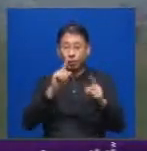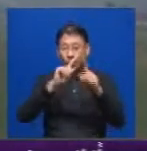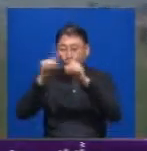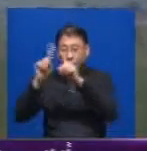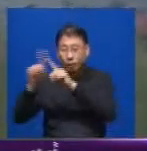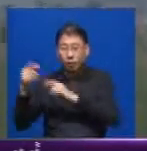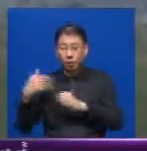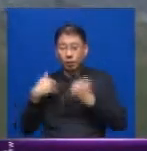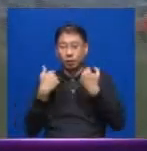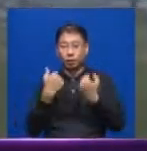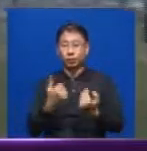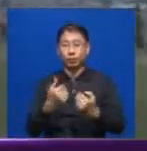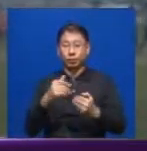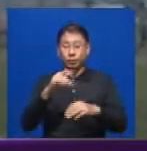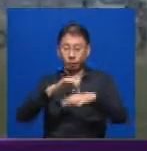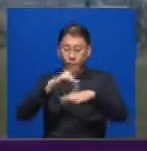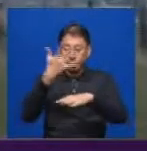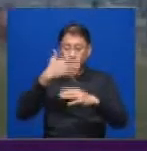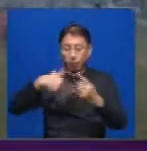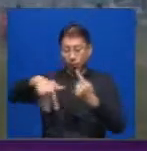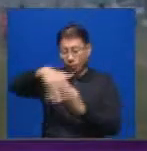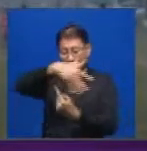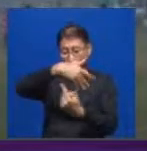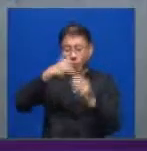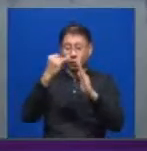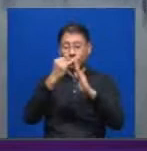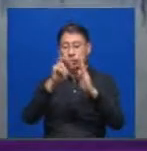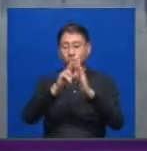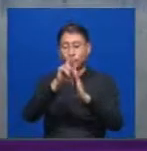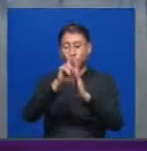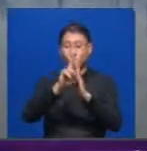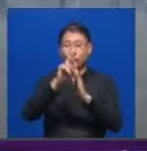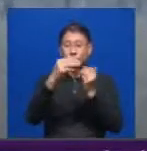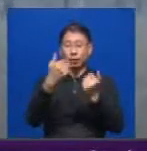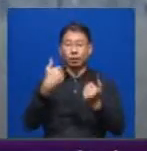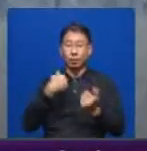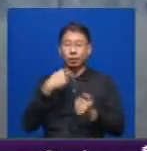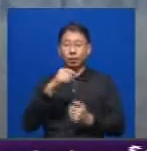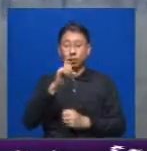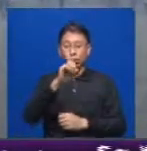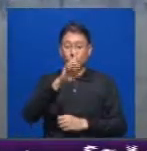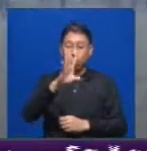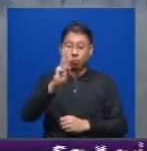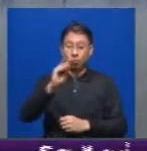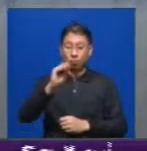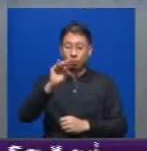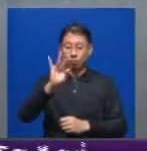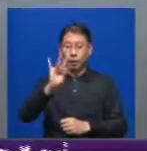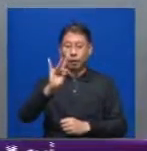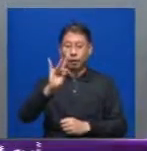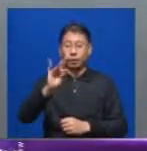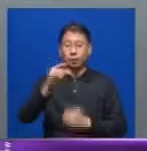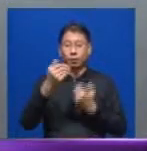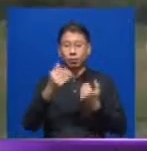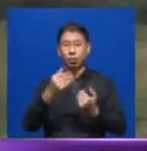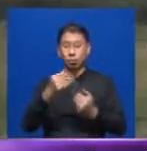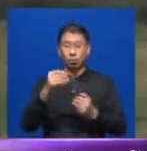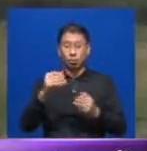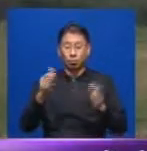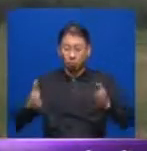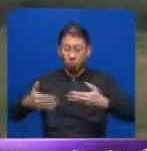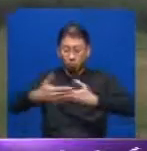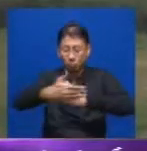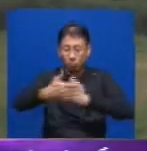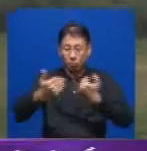สำนักงานทรัพยากรธรรมชาติและสิ่งแวดล้อมจังหวัดเชียงรายอยู่ที่ 168ไมโครกรัมต่อลูกบาศก์เมตร